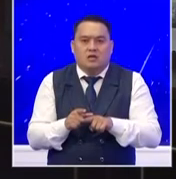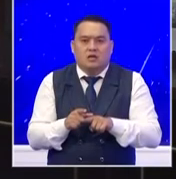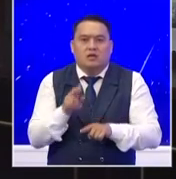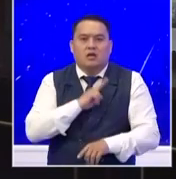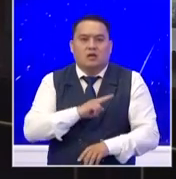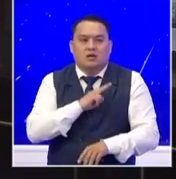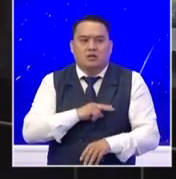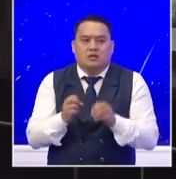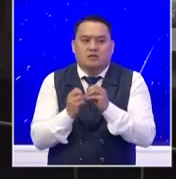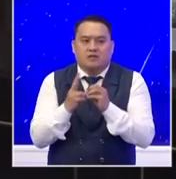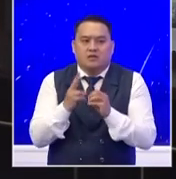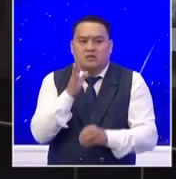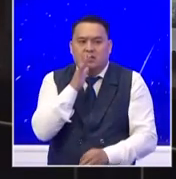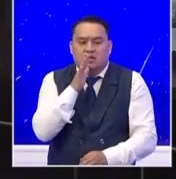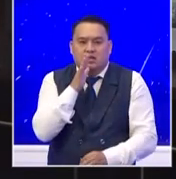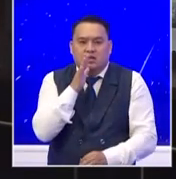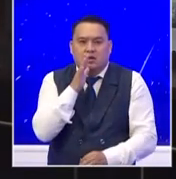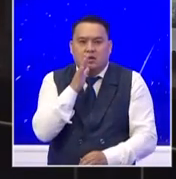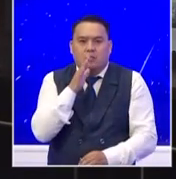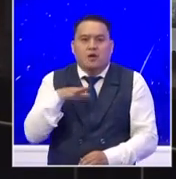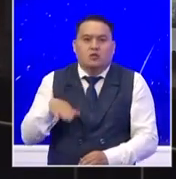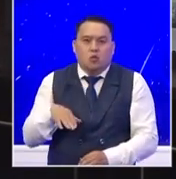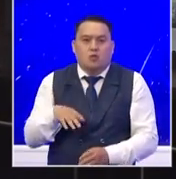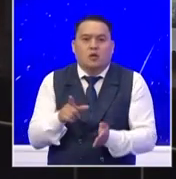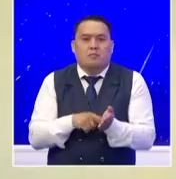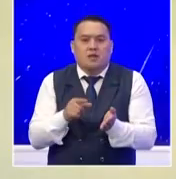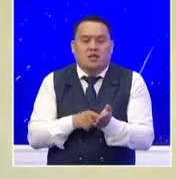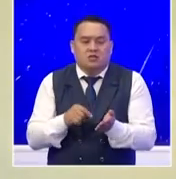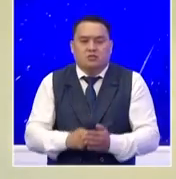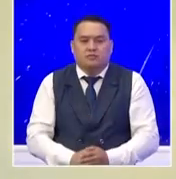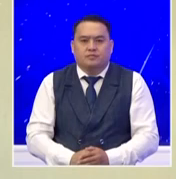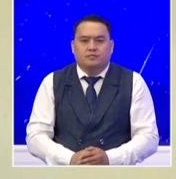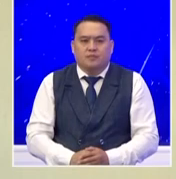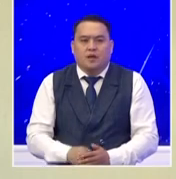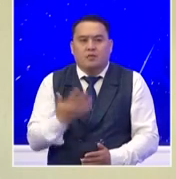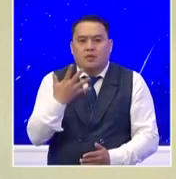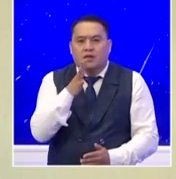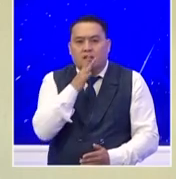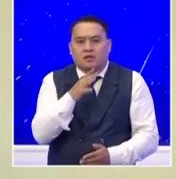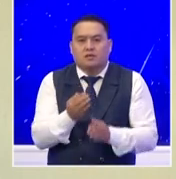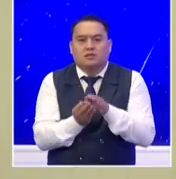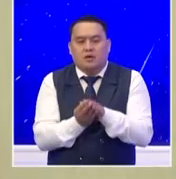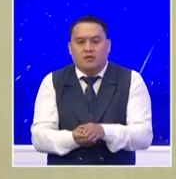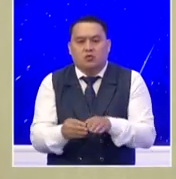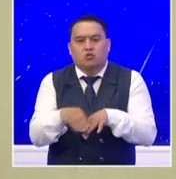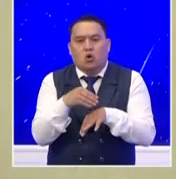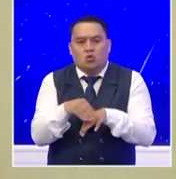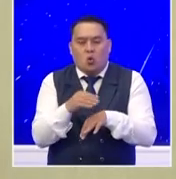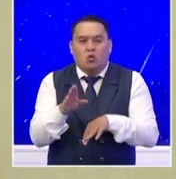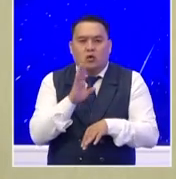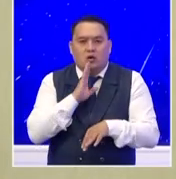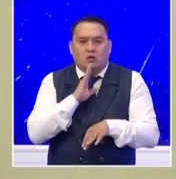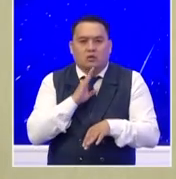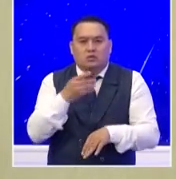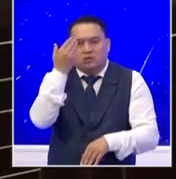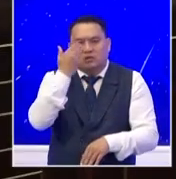работал 12 лет, а потом вышел на пенсию. 5 лет назад Гаис Ата похоронил супругу. Именно тогда он перенес